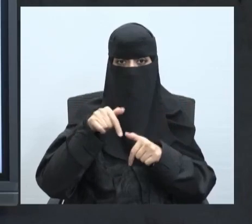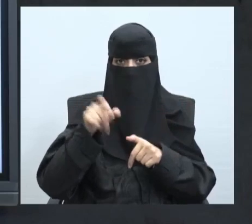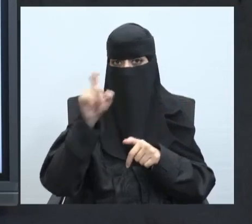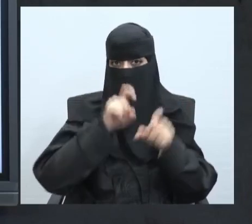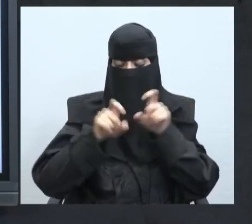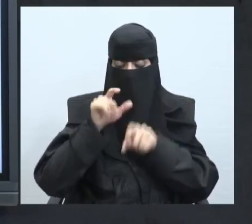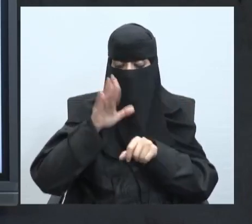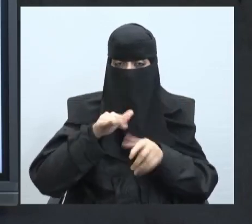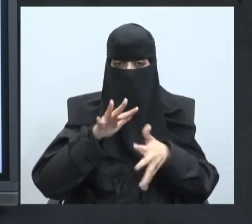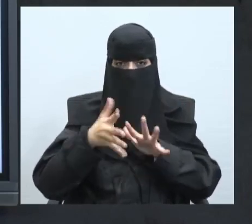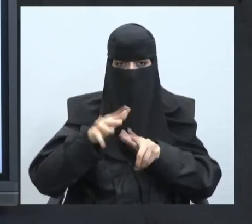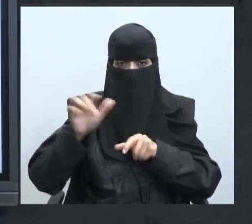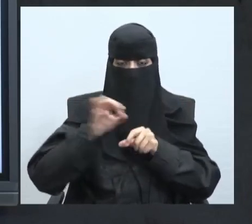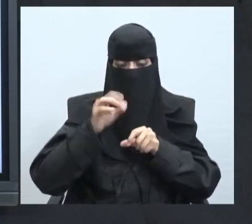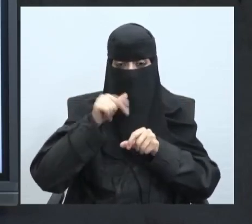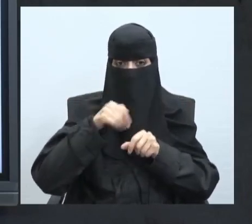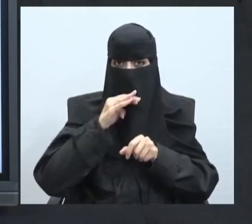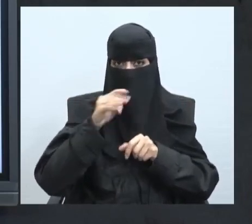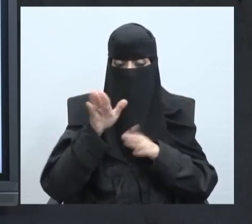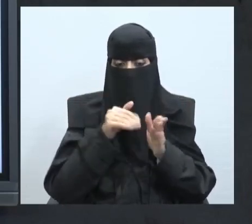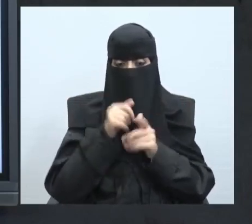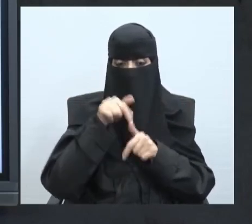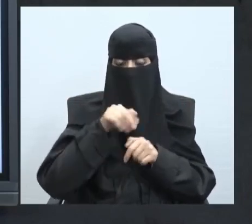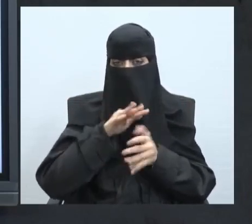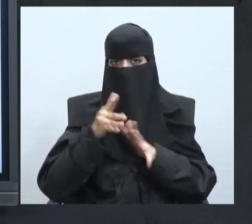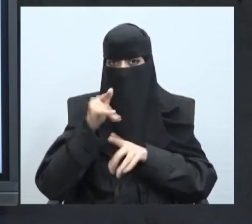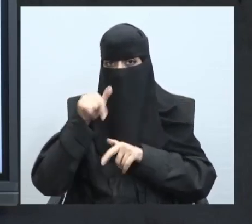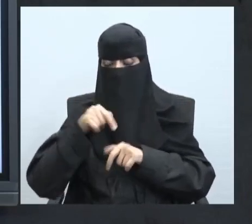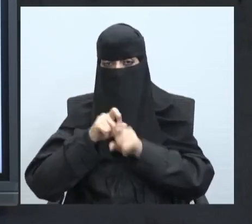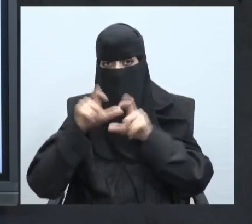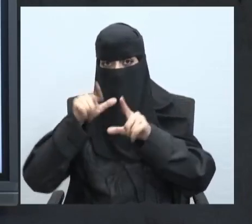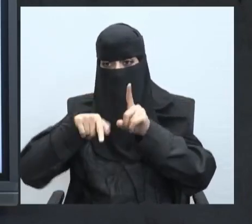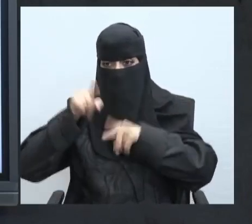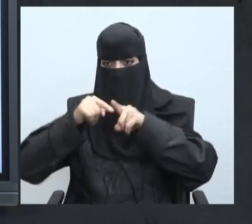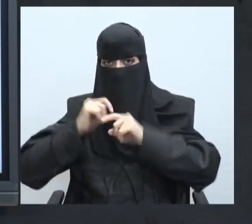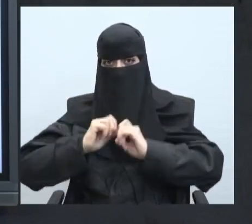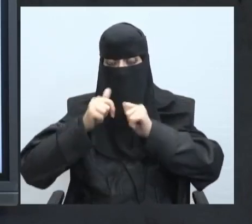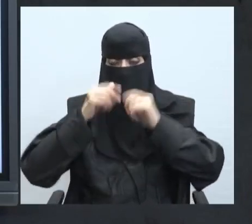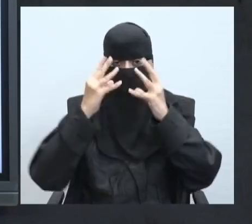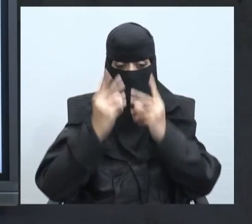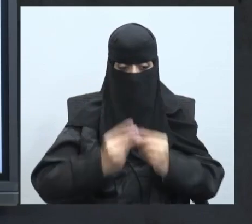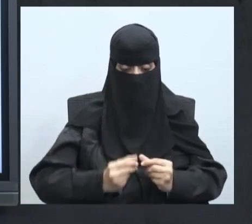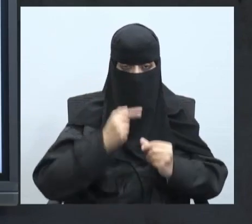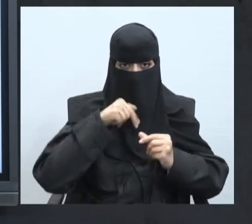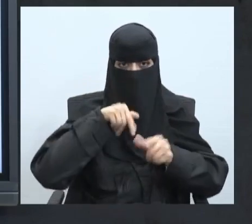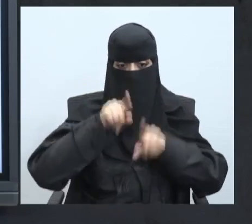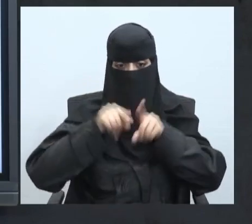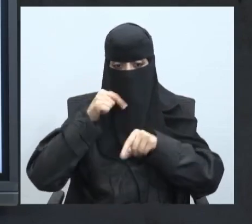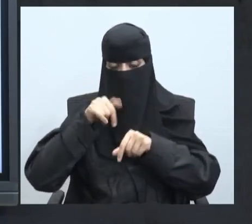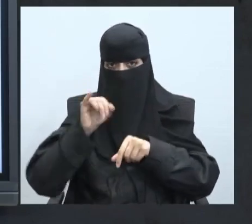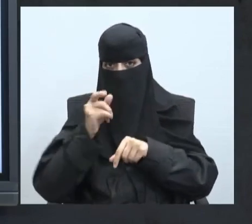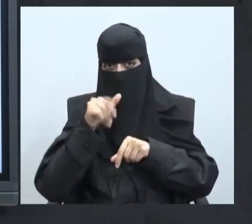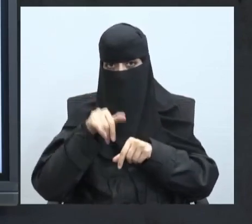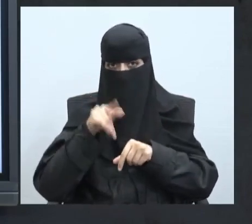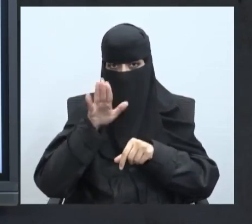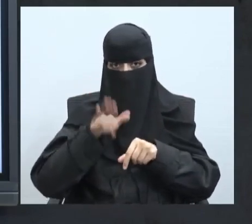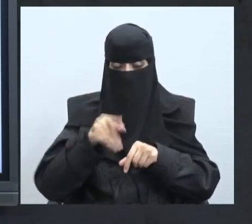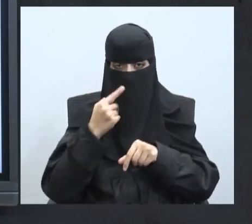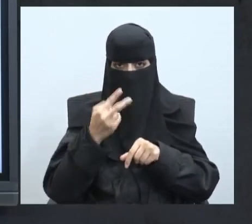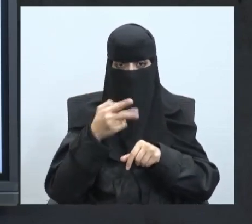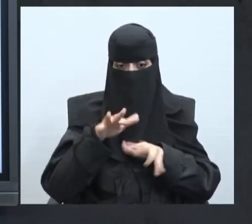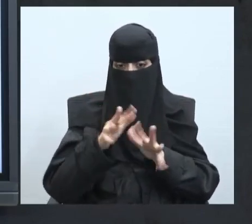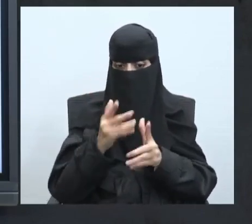الاسئله وتقريبا نفس الاجابات اما بالنسبه لبيانيا استطعنا حساب الشغل بيانيا من حيث